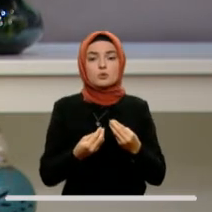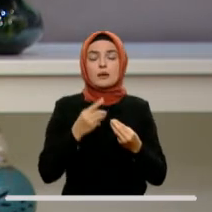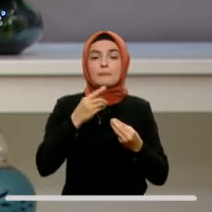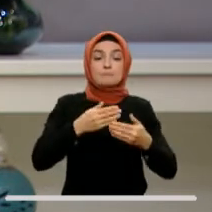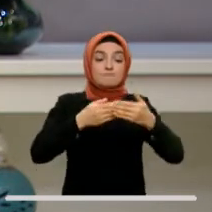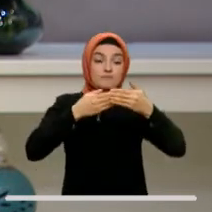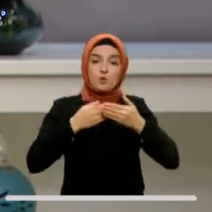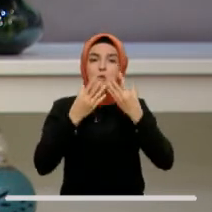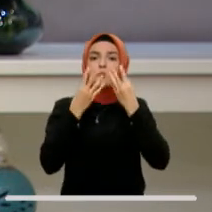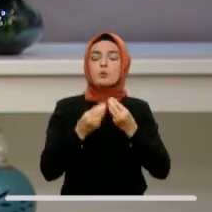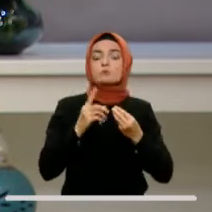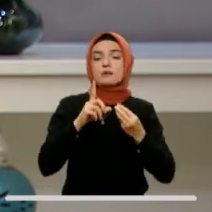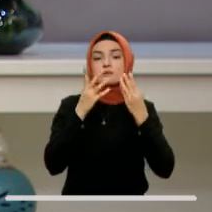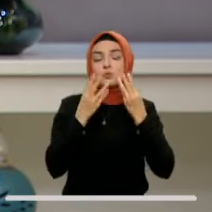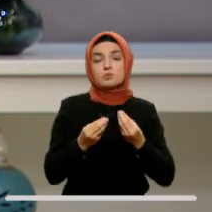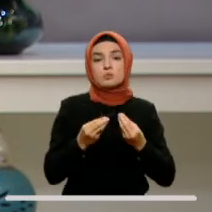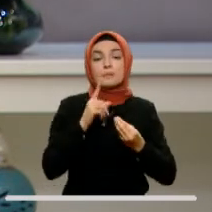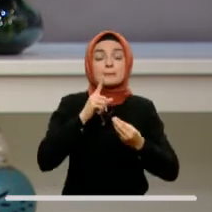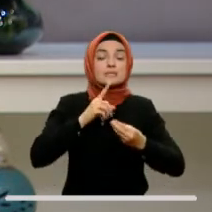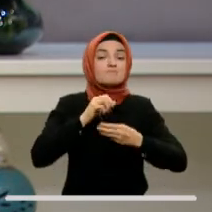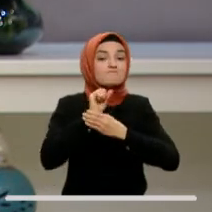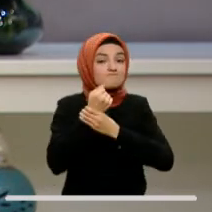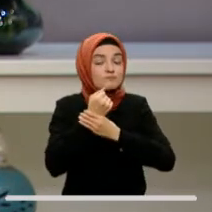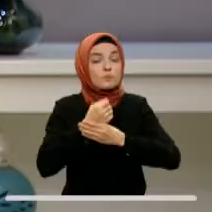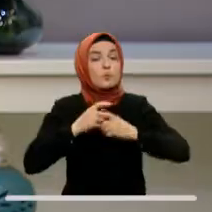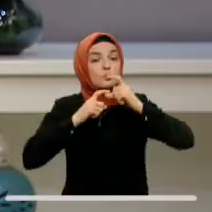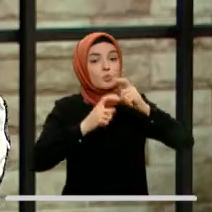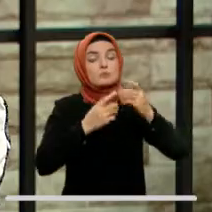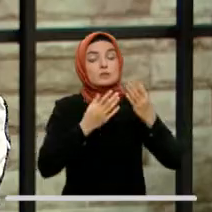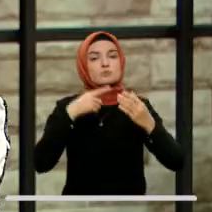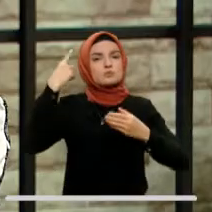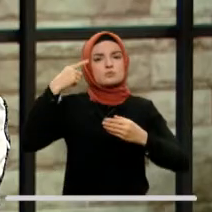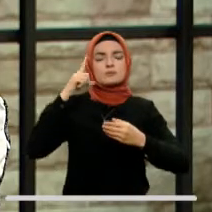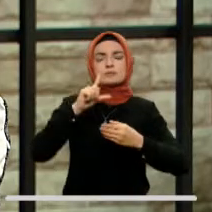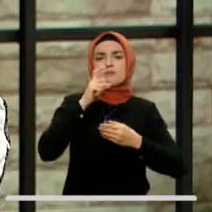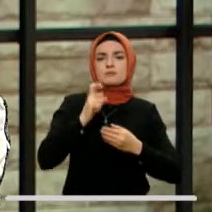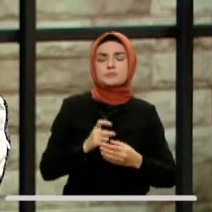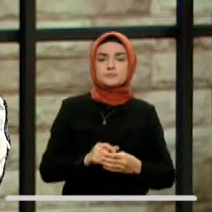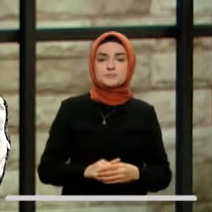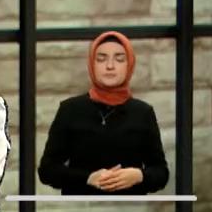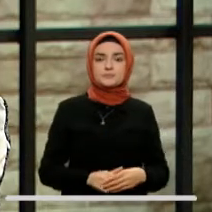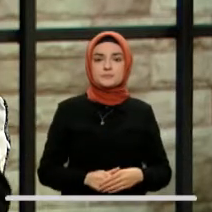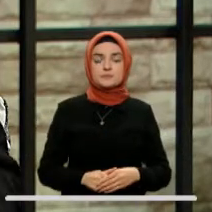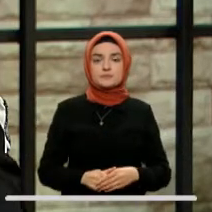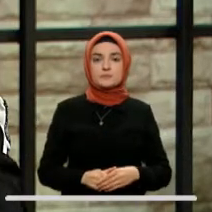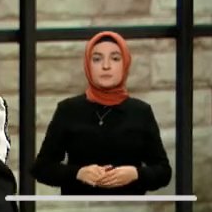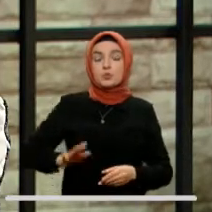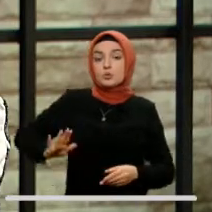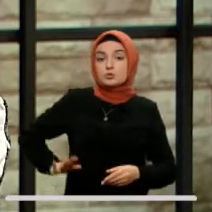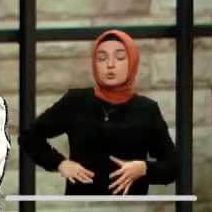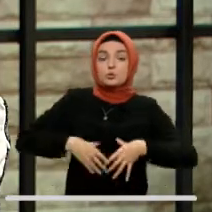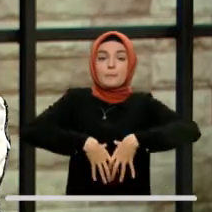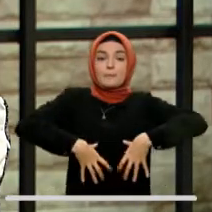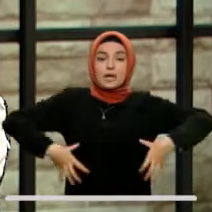önlem almamız gerektiğini, belki bir uzmana danışmamız gerektiğini düşünmeliyiz? Şöyle, şimdi çocuğun özellikle bel çevresinde bir